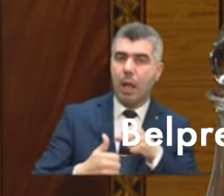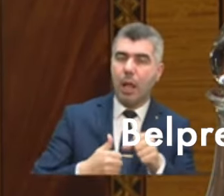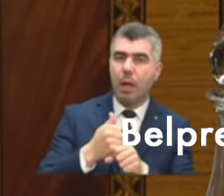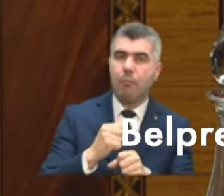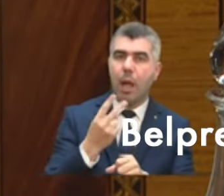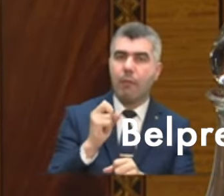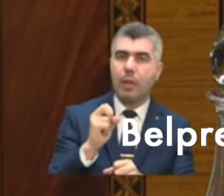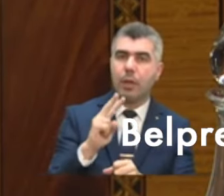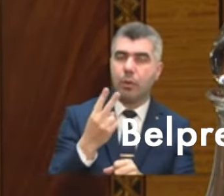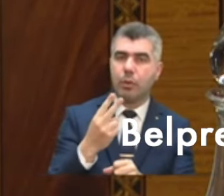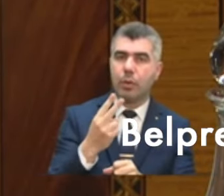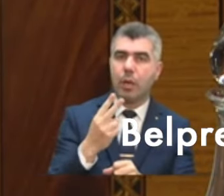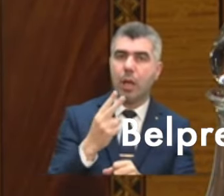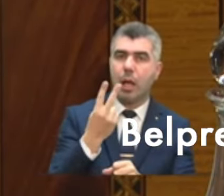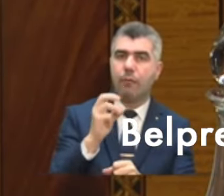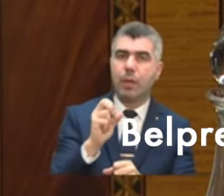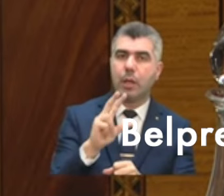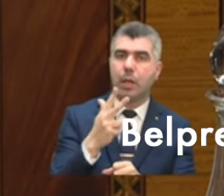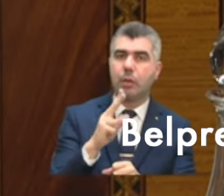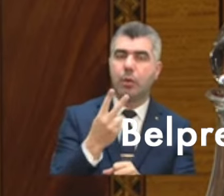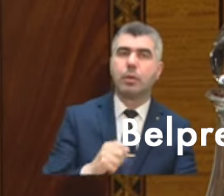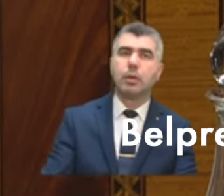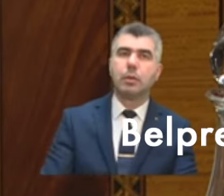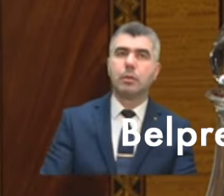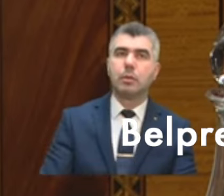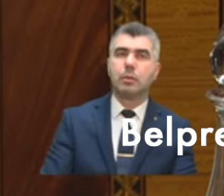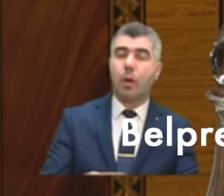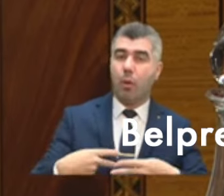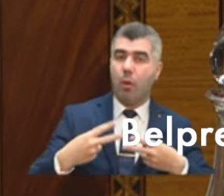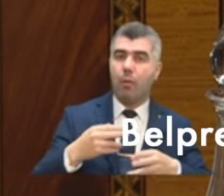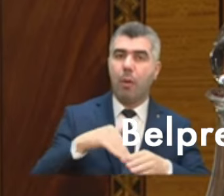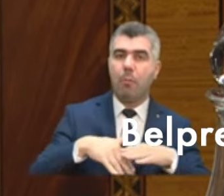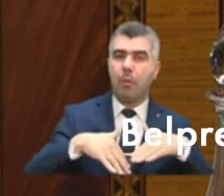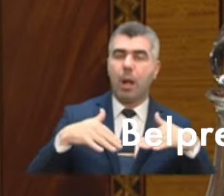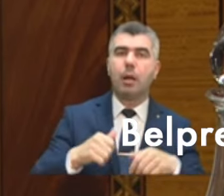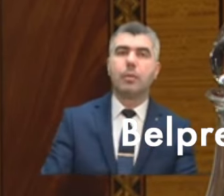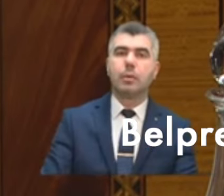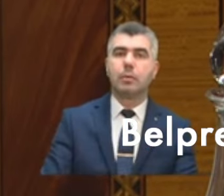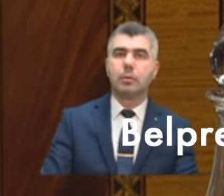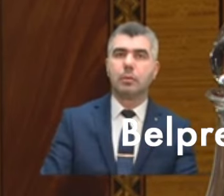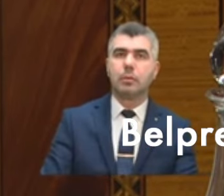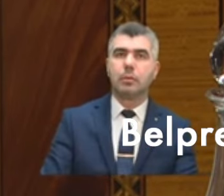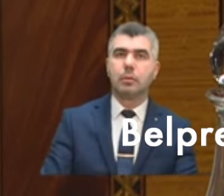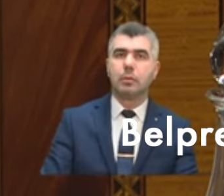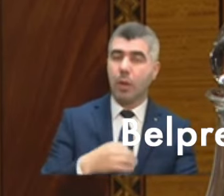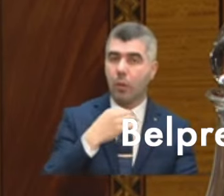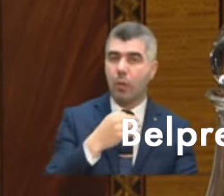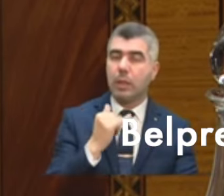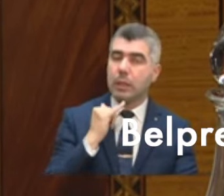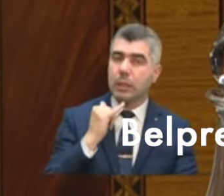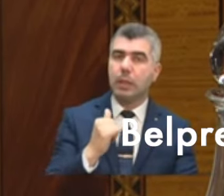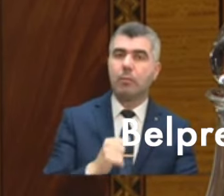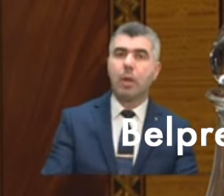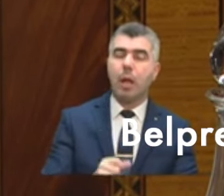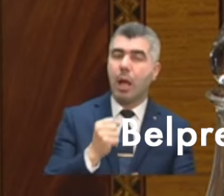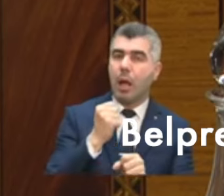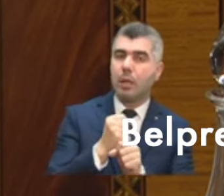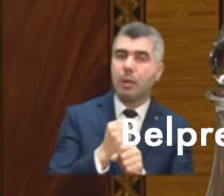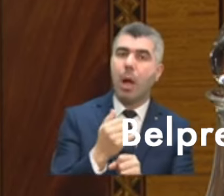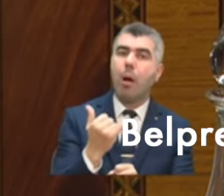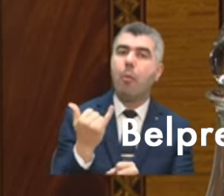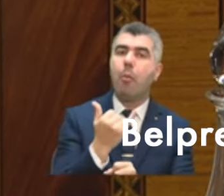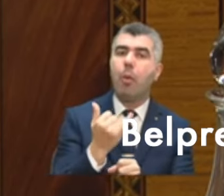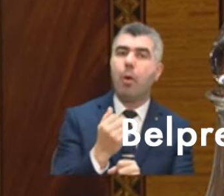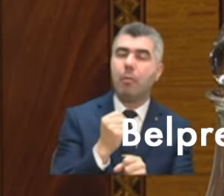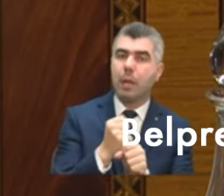202 2023 امام مجلس النواب وهي مناسبه لنشيد بالعمل المهم الذي